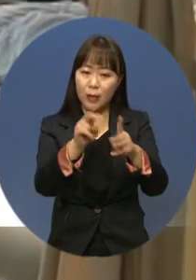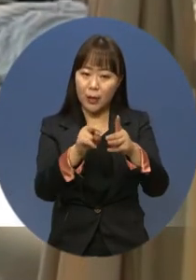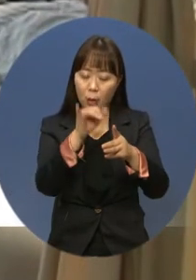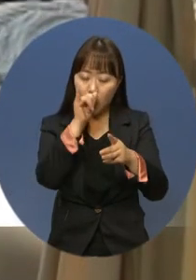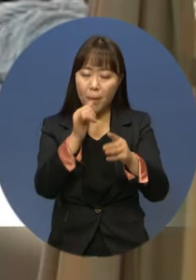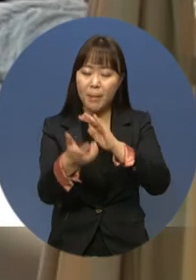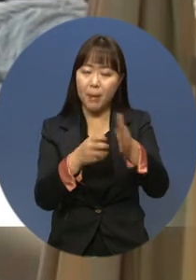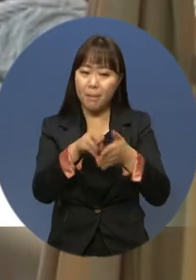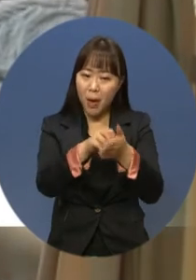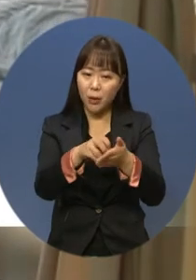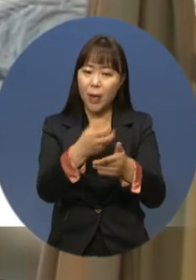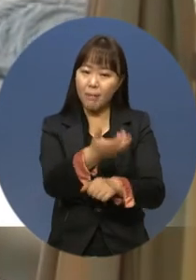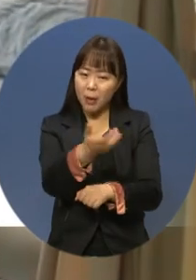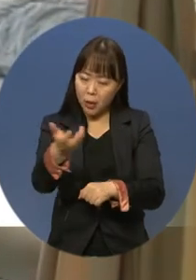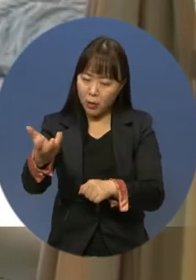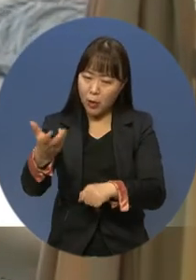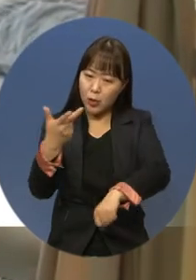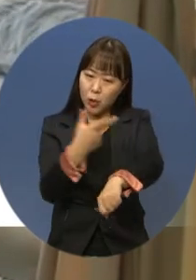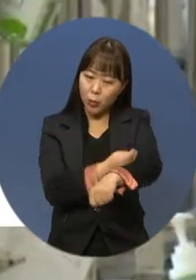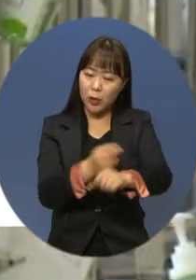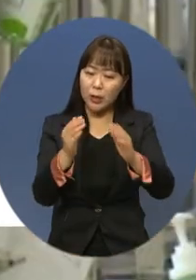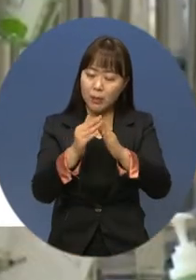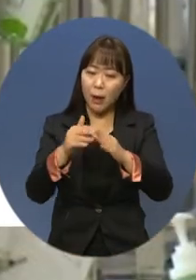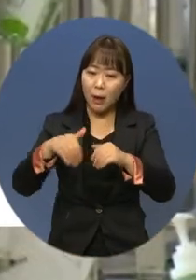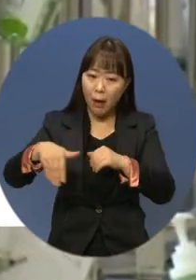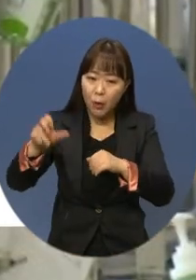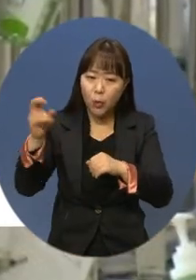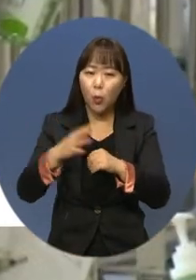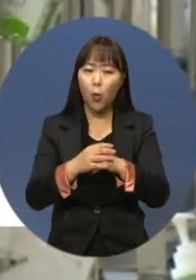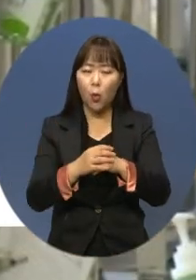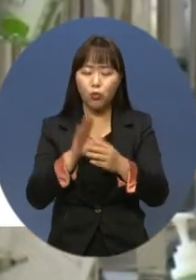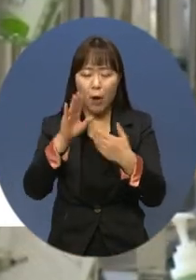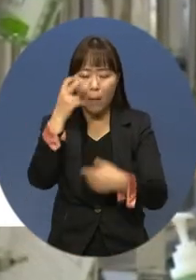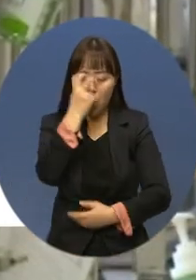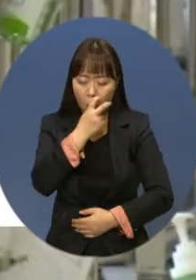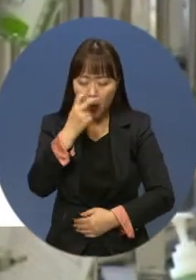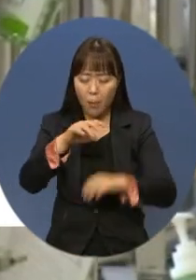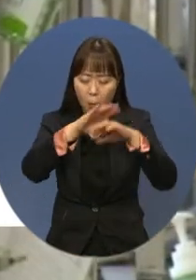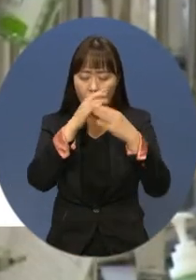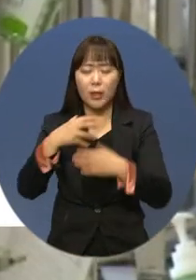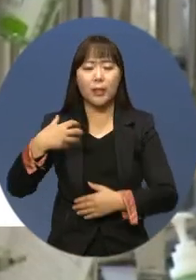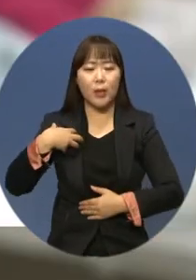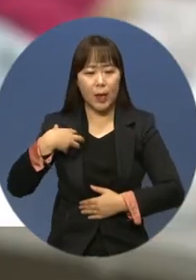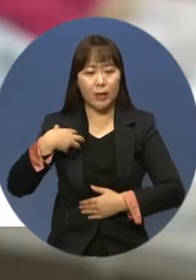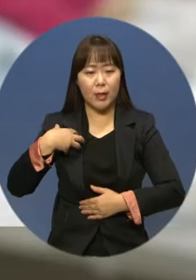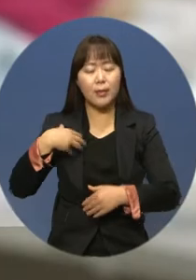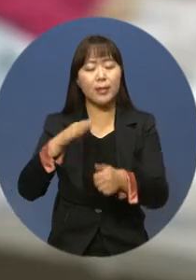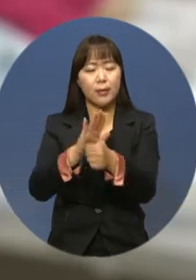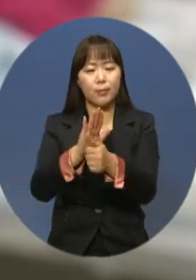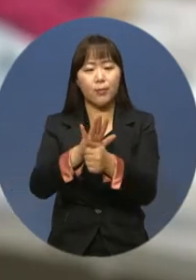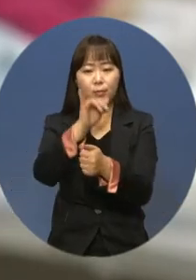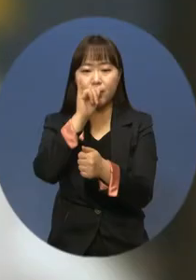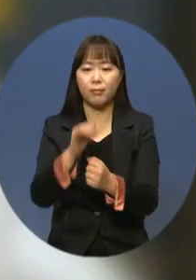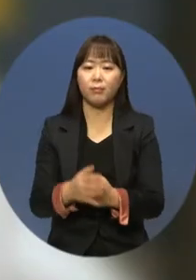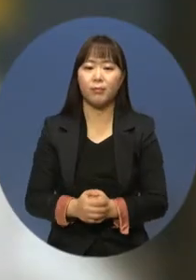등록부터 이동과 접종 귀가 와 접종후 모니터링 까지 책임지는 지원체계를 구축합니다